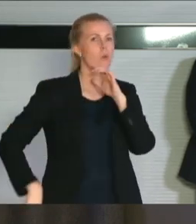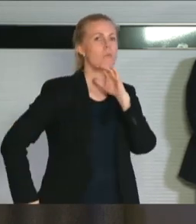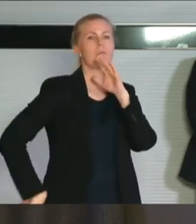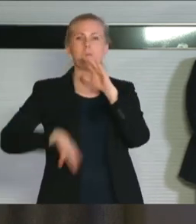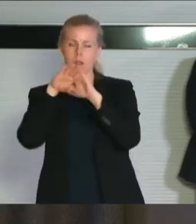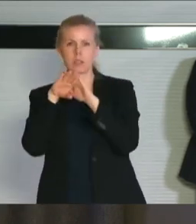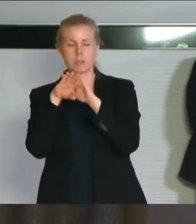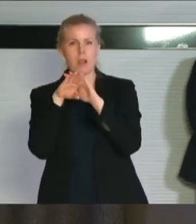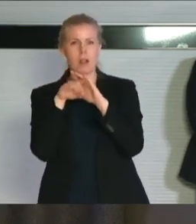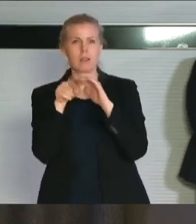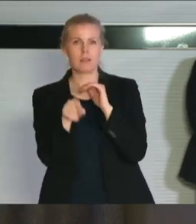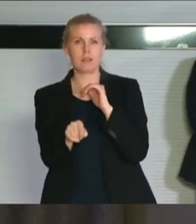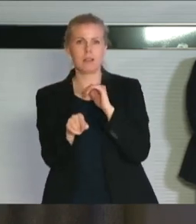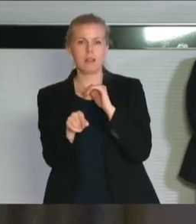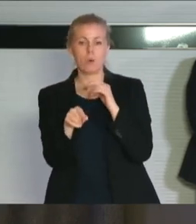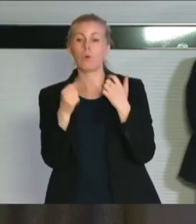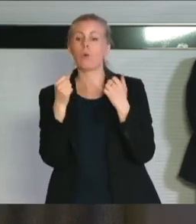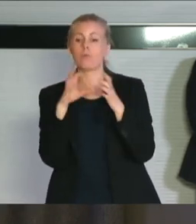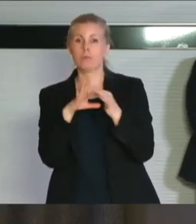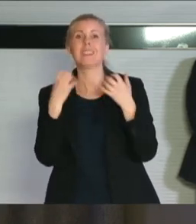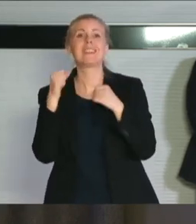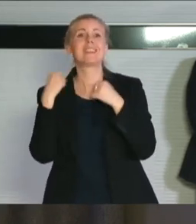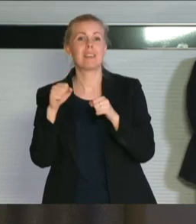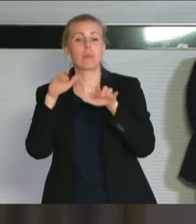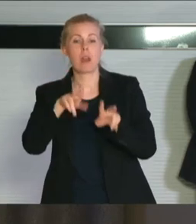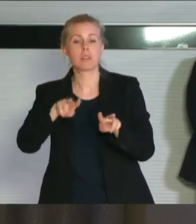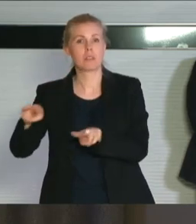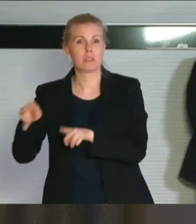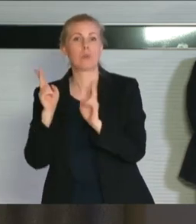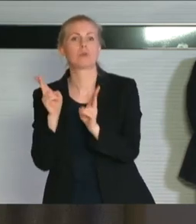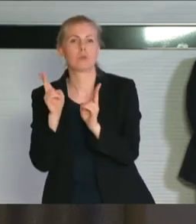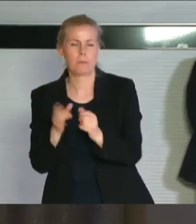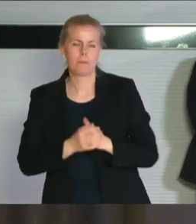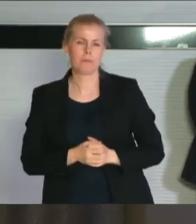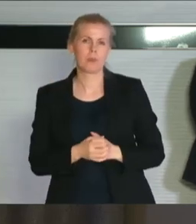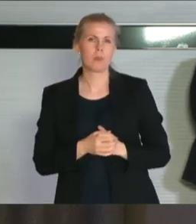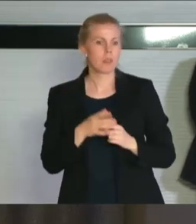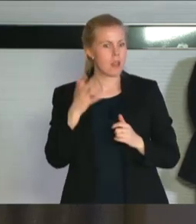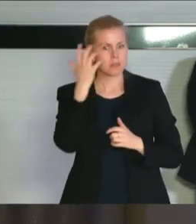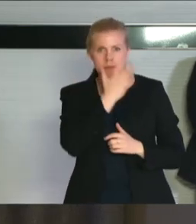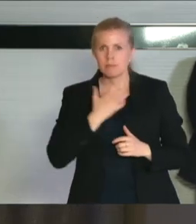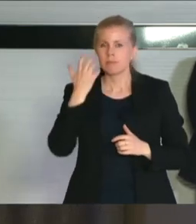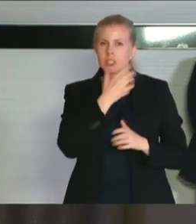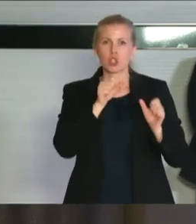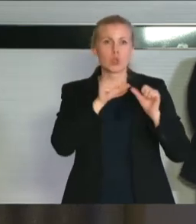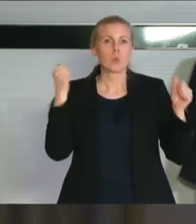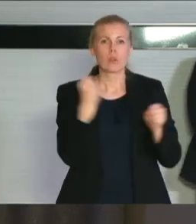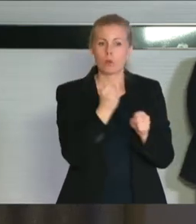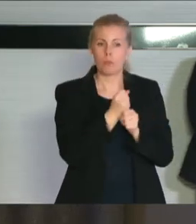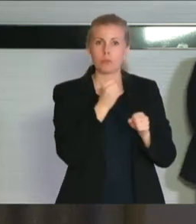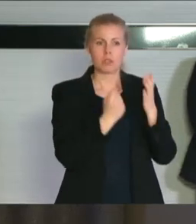også når det gjelder intensivplasser. Så det er et stort arbeid som nå foregår ute